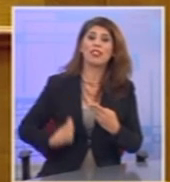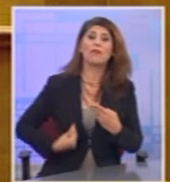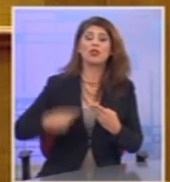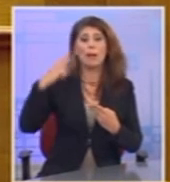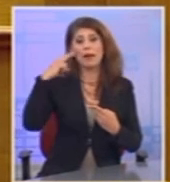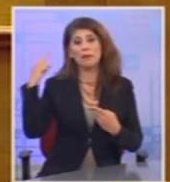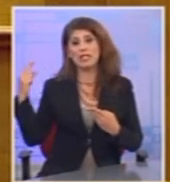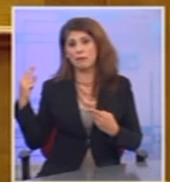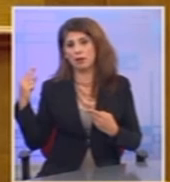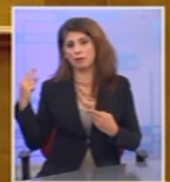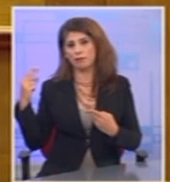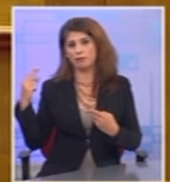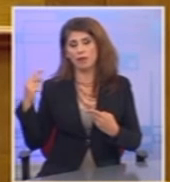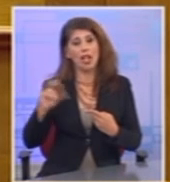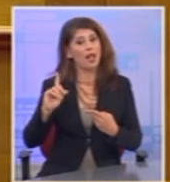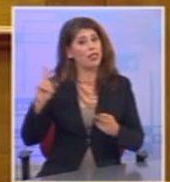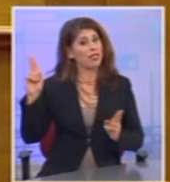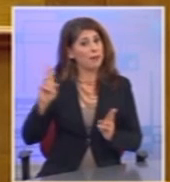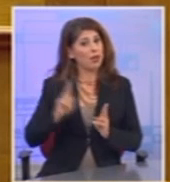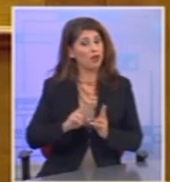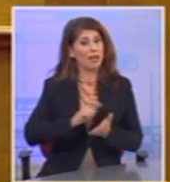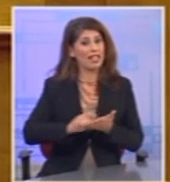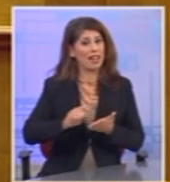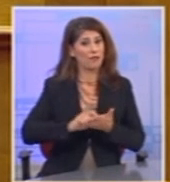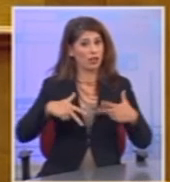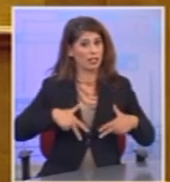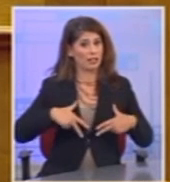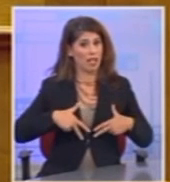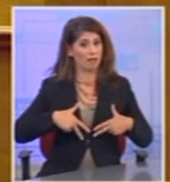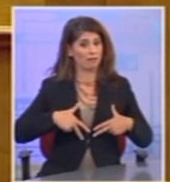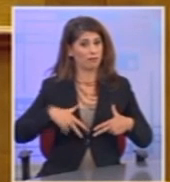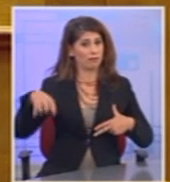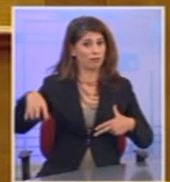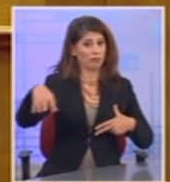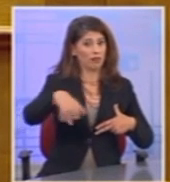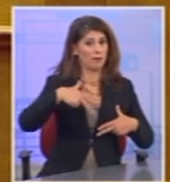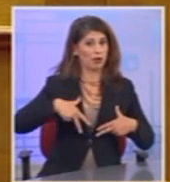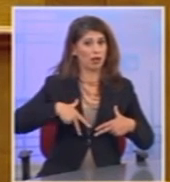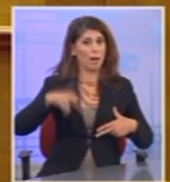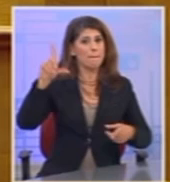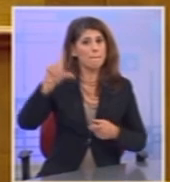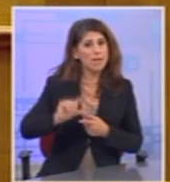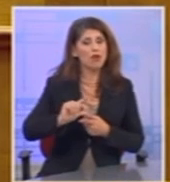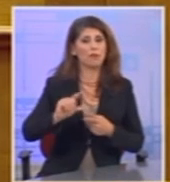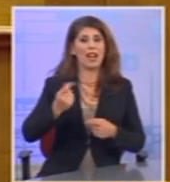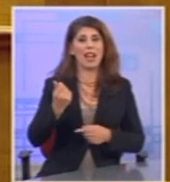πανεπιστήμια. Δεν μειώνουμε τη γραφειοκρατία στα Υπουργεία, μειώνουμε τα λεφτά των